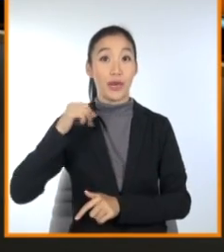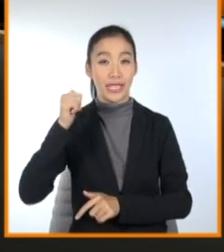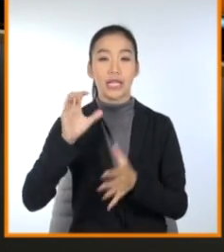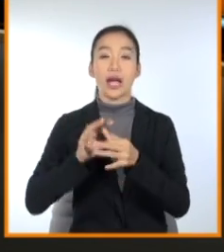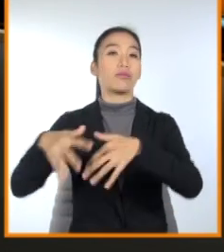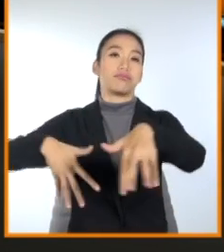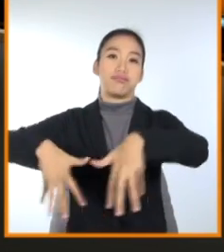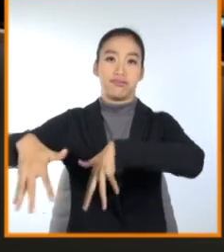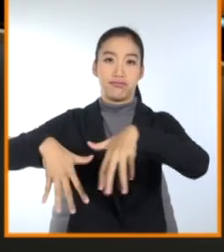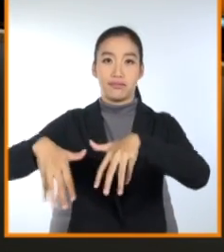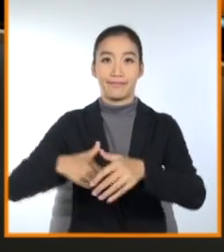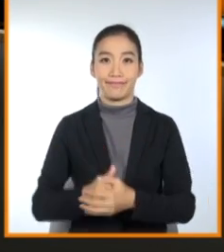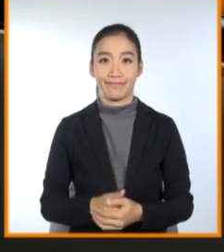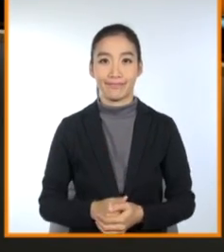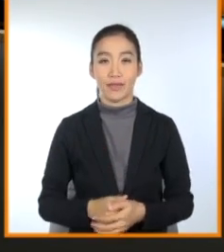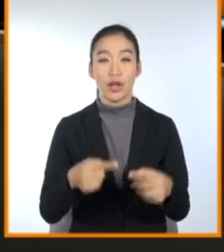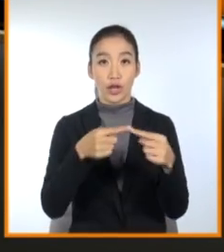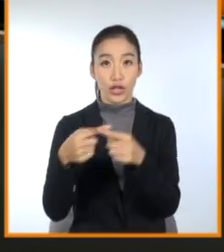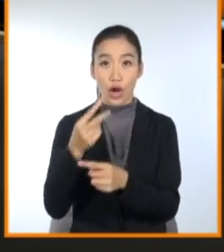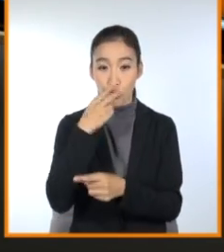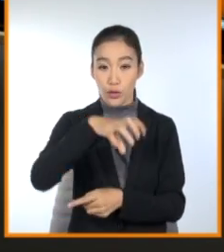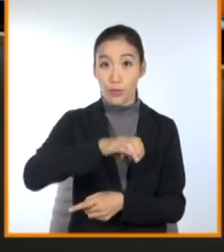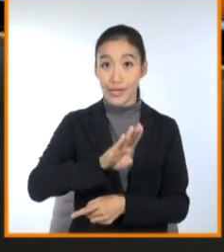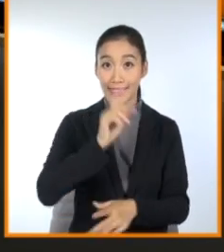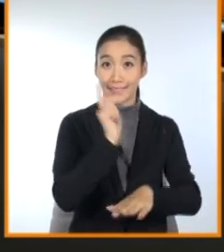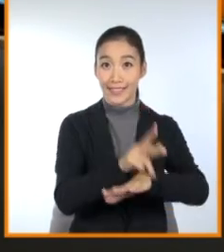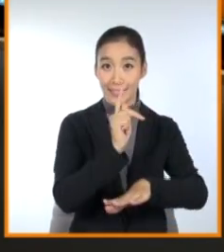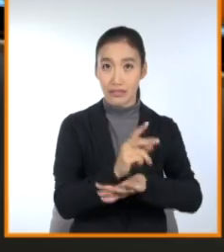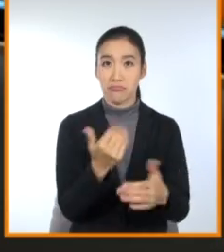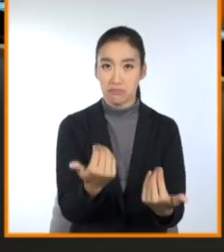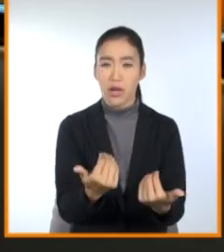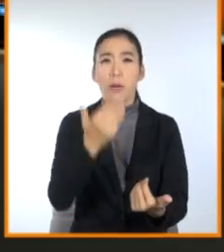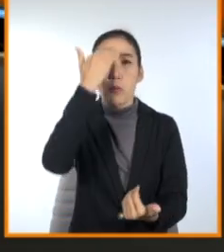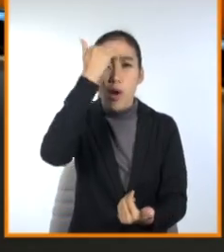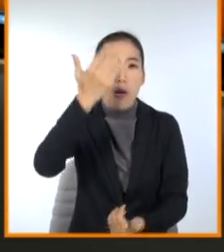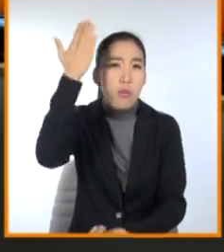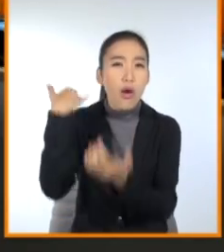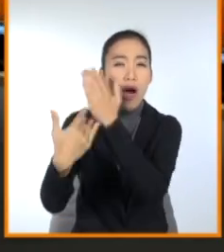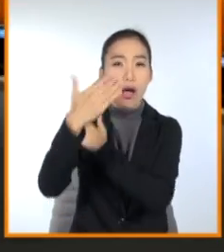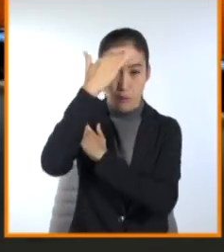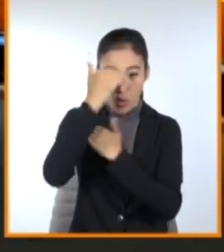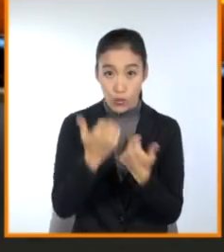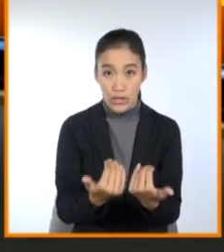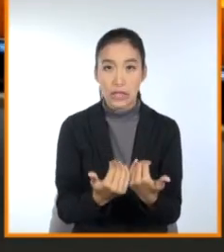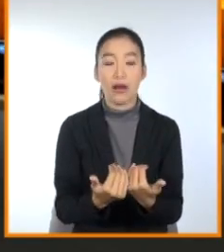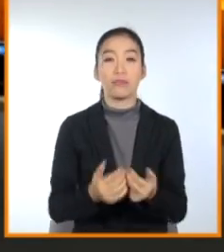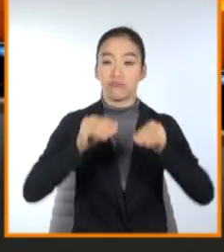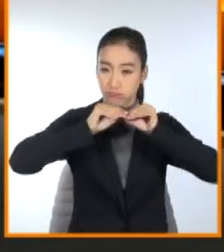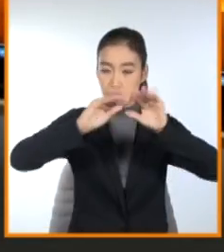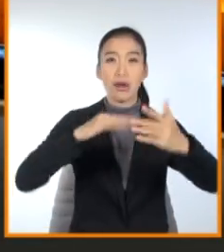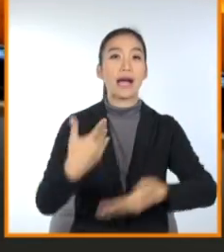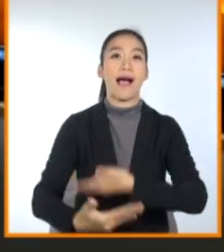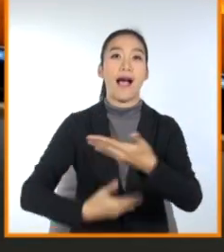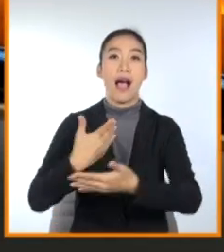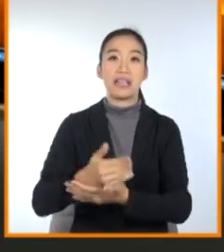ข้ามไปดูกันบ้านนะคะกับบริษัทอินเทอร์เน็ตในตำนานที่บอกว่าในตำนานเนื่องจากตอนนี้เขาประกาศขายกิจการเรียบร้อยแล้ว